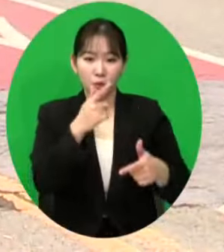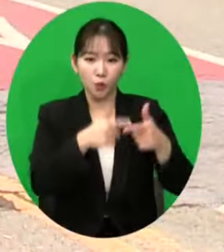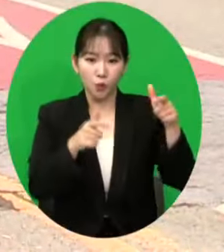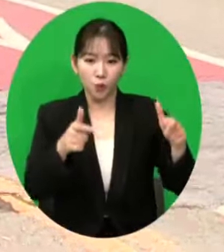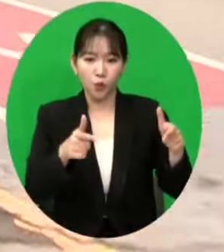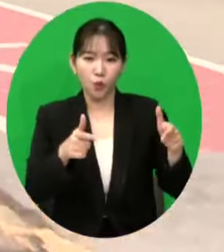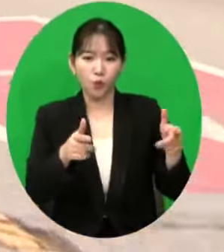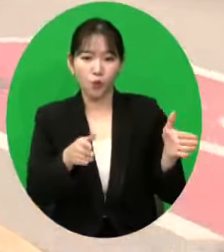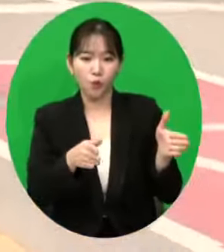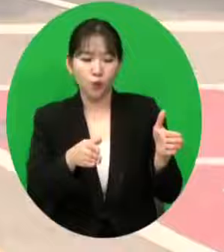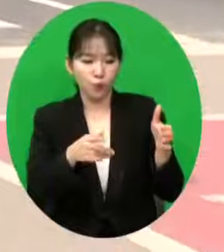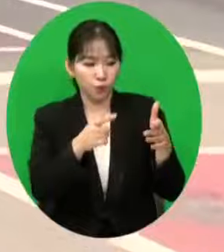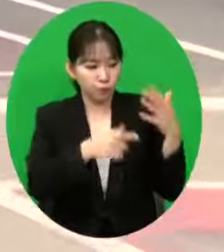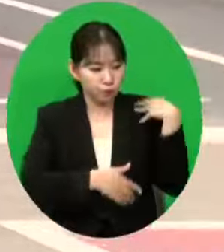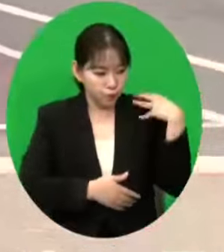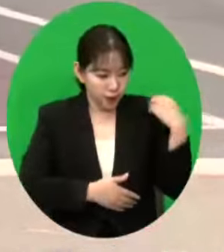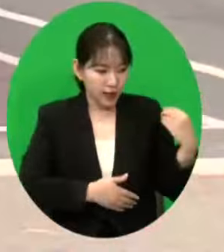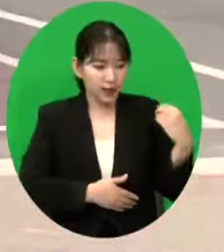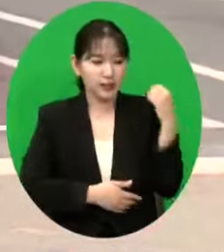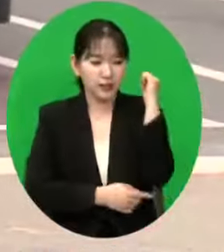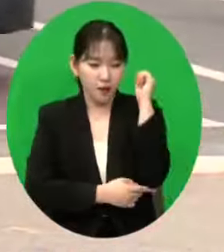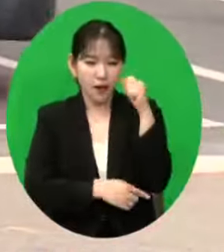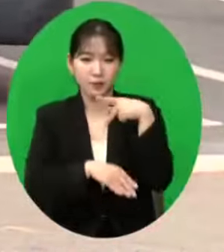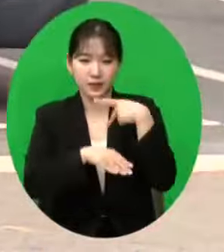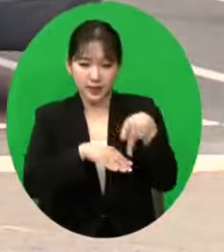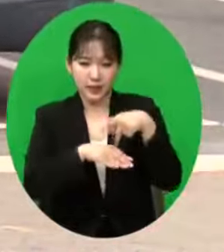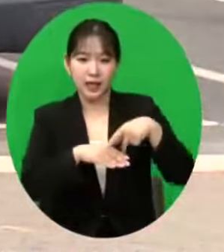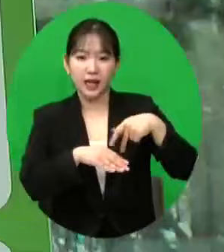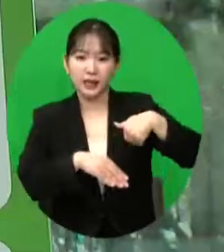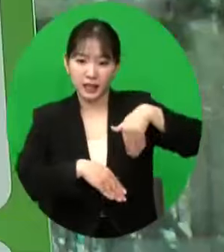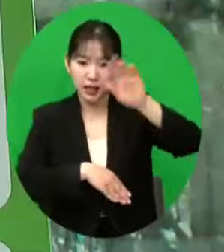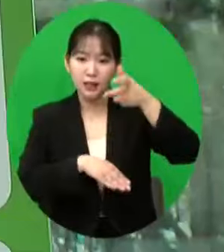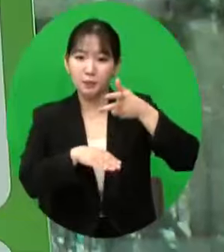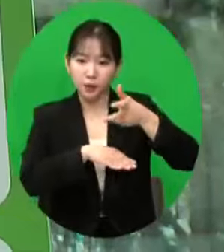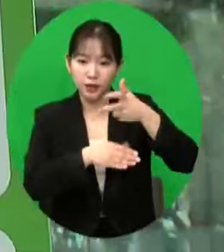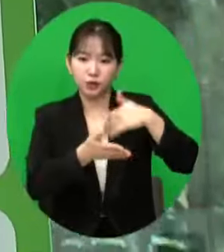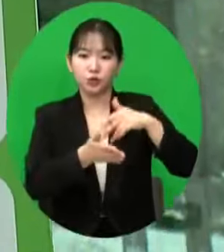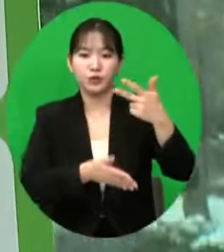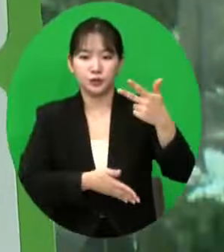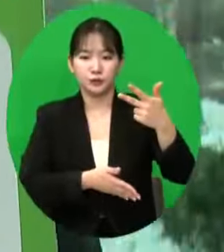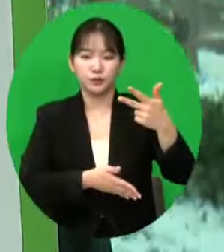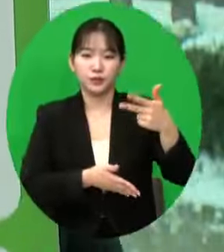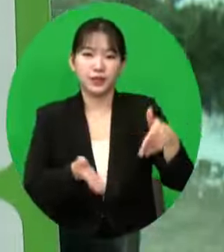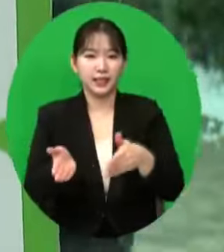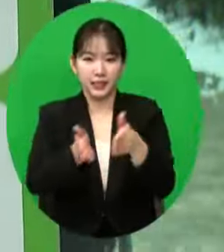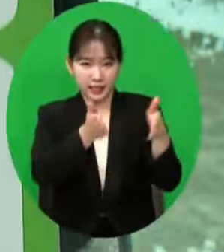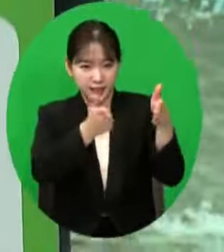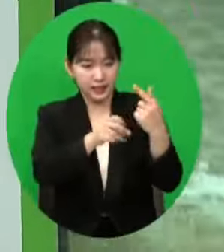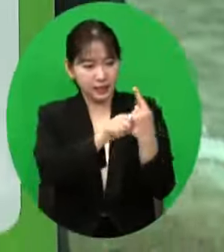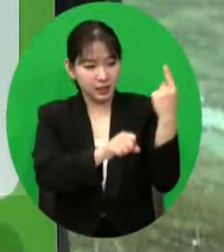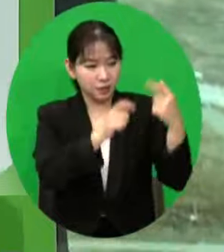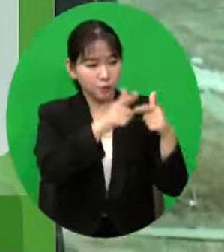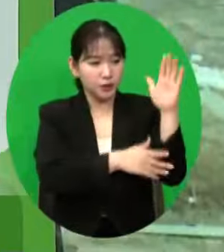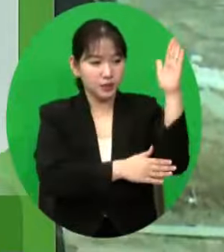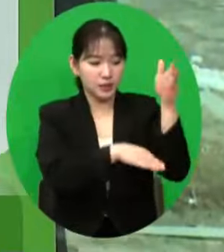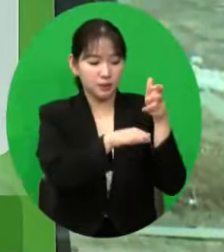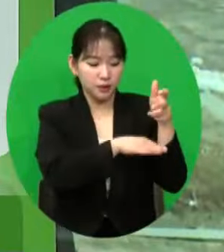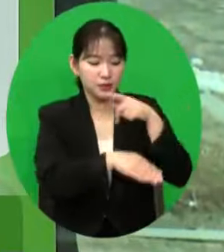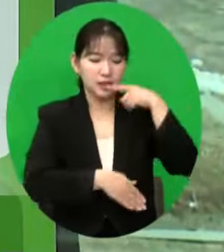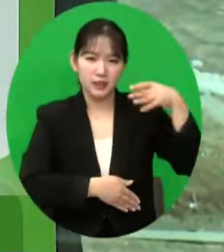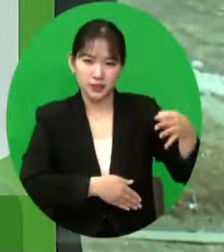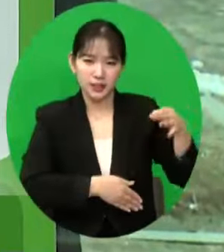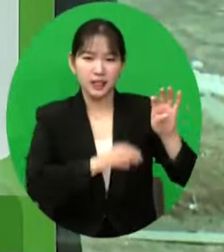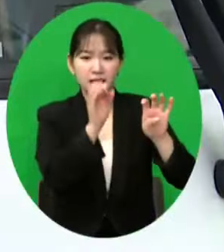목포에서 무안군과 영암군, 신안군으로 가는 시계외 버스 노선은 모두 7개입니다. 지난해 목포 시내버스